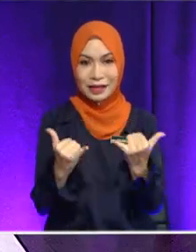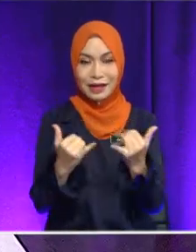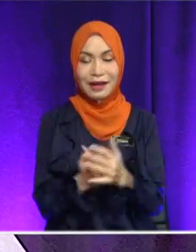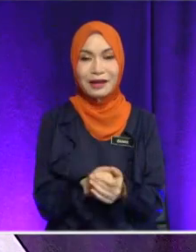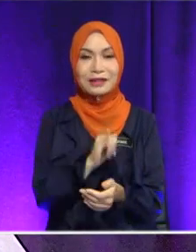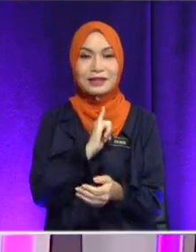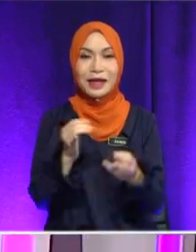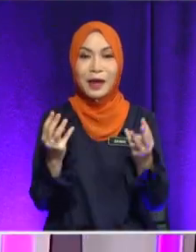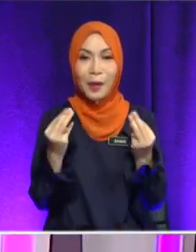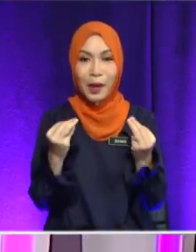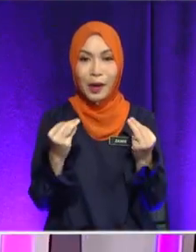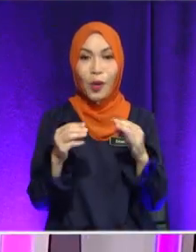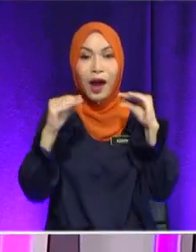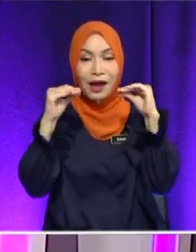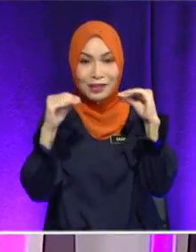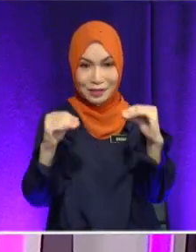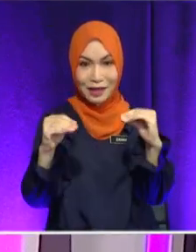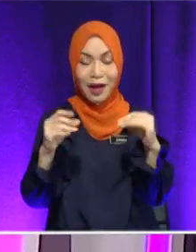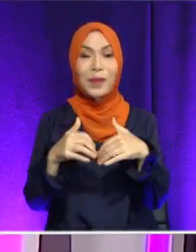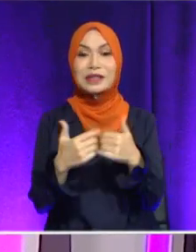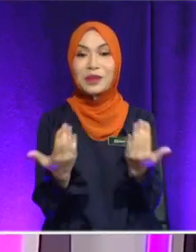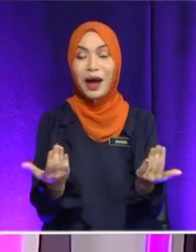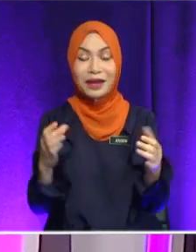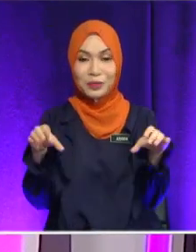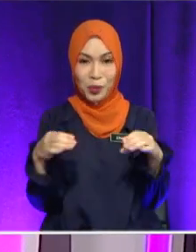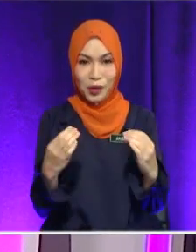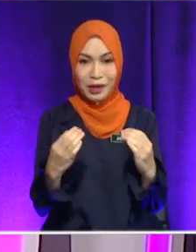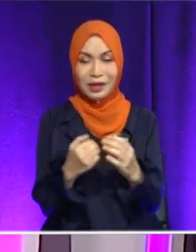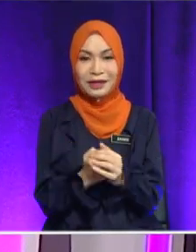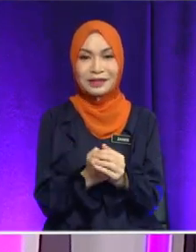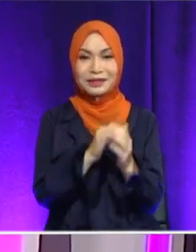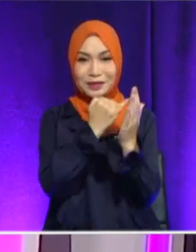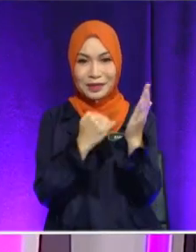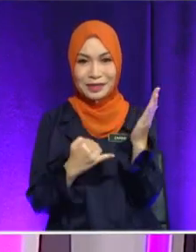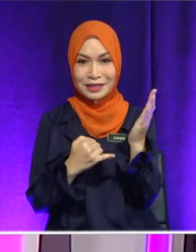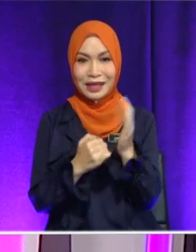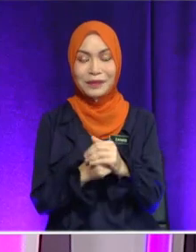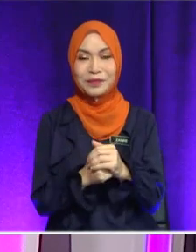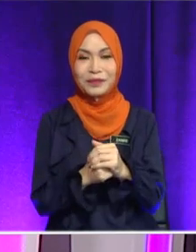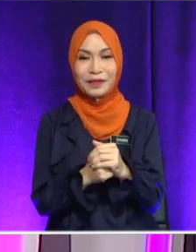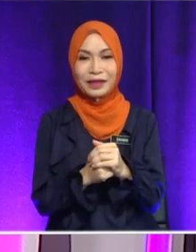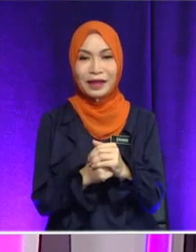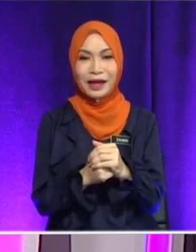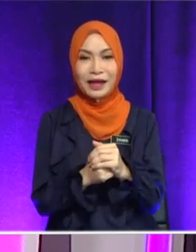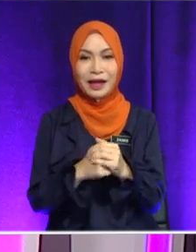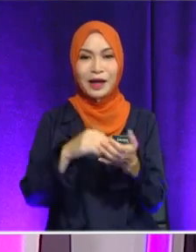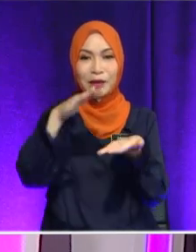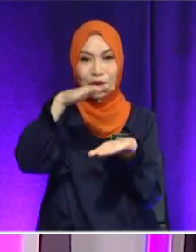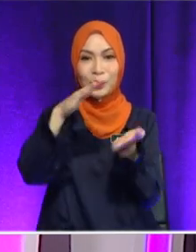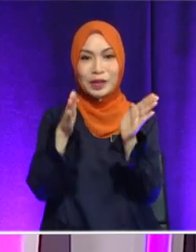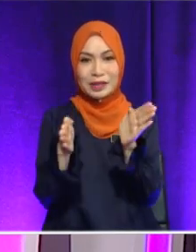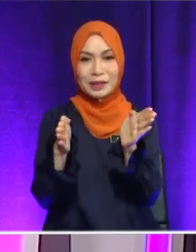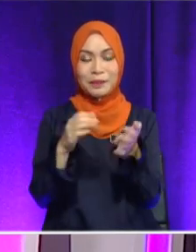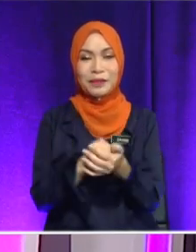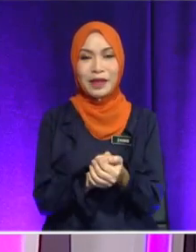udah Terangkan kepada 6 duit di rumah tadi dan juga bentuk-bentuk jemetry yaitu bentuk-bentuk bulat peta segitiga